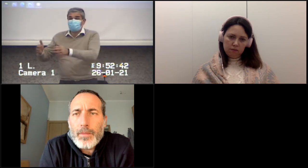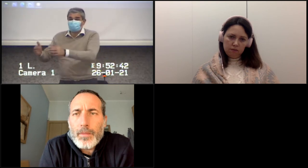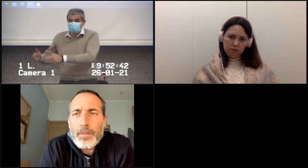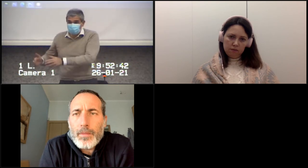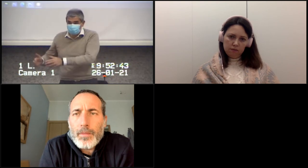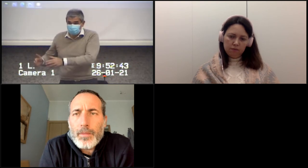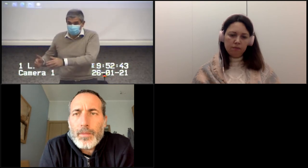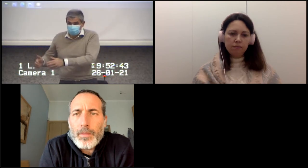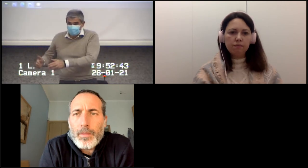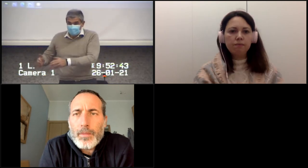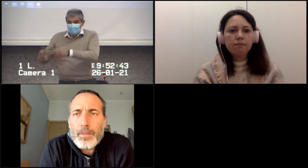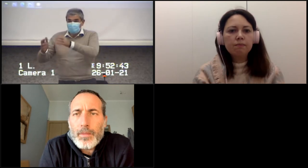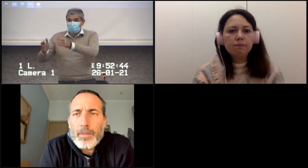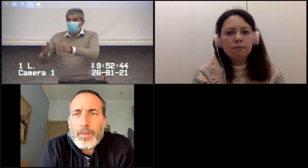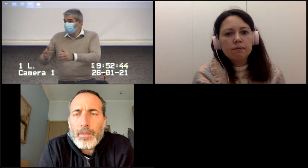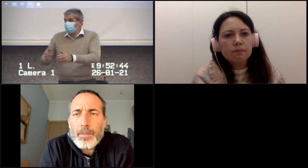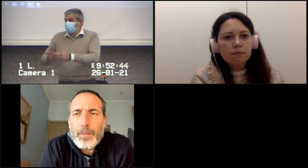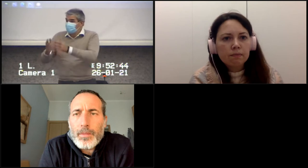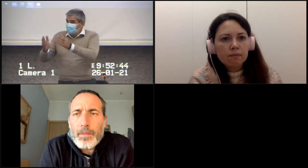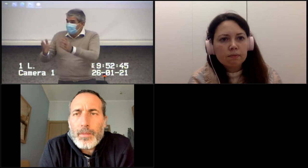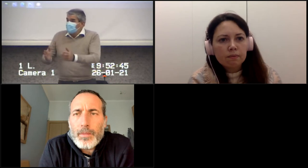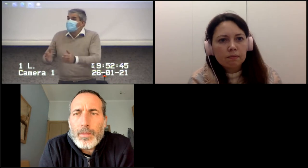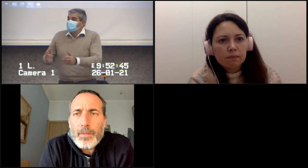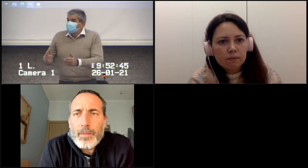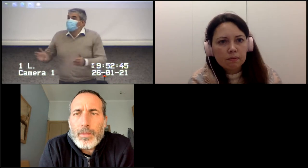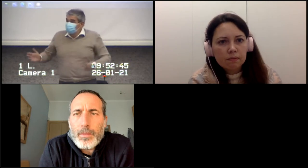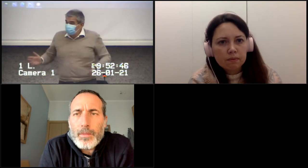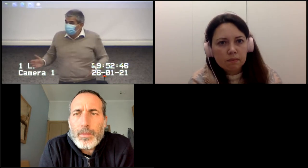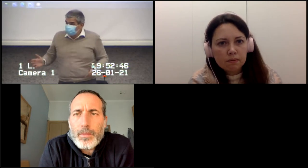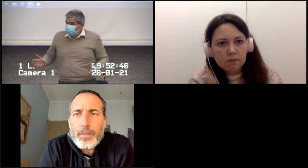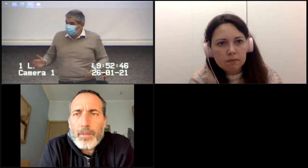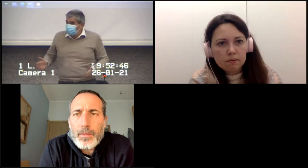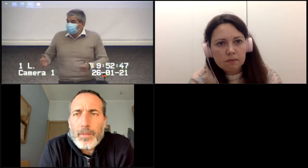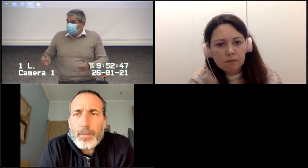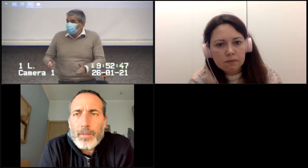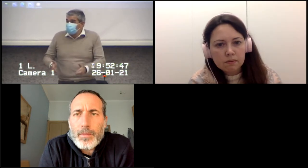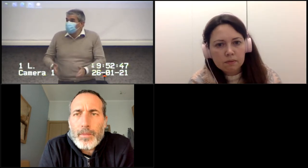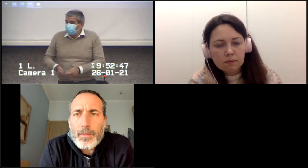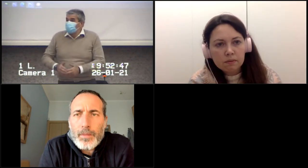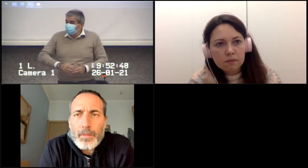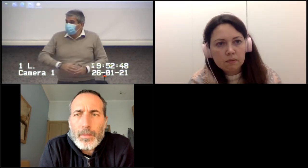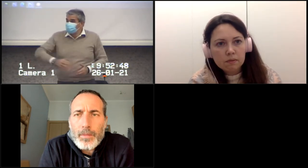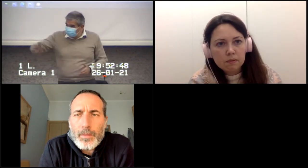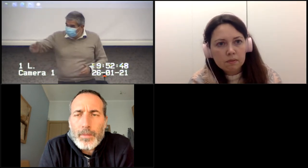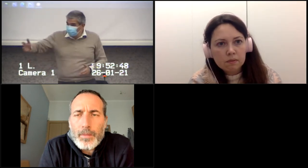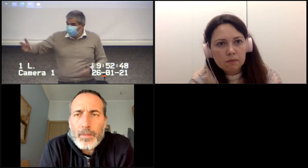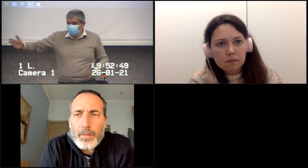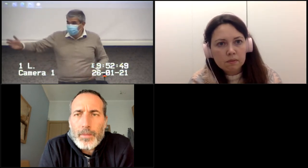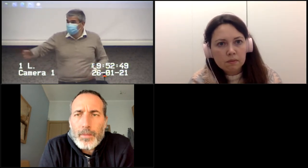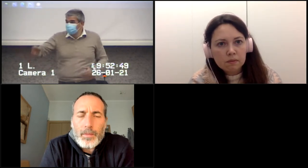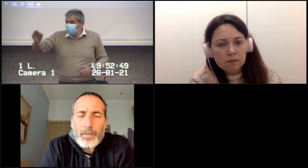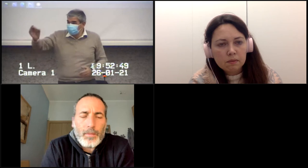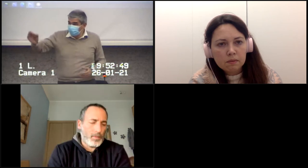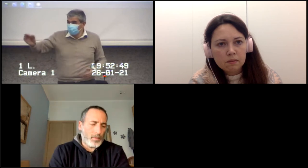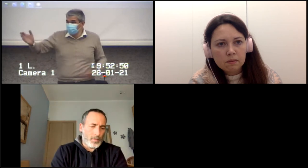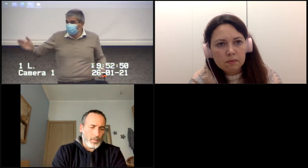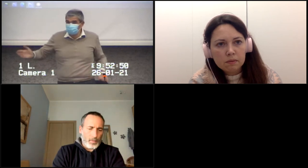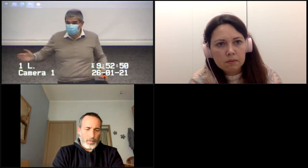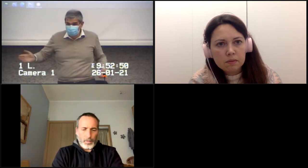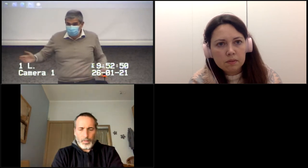era irrilevante per un comune dove ci sono le seconde case, quindi poteva applicare tout court una scontistica